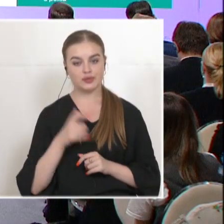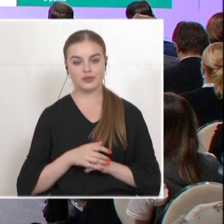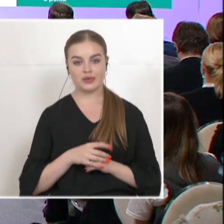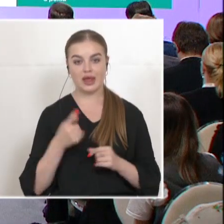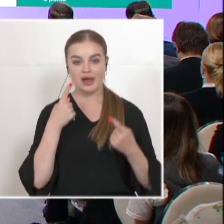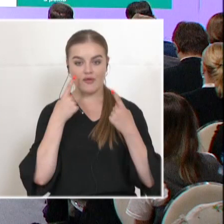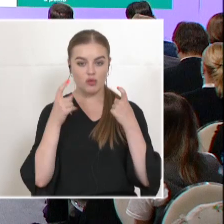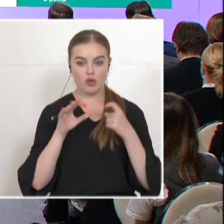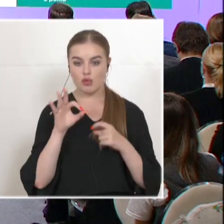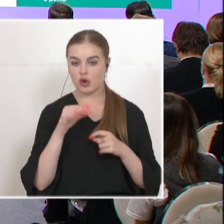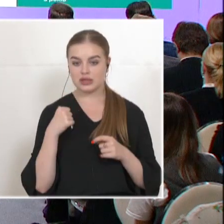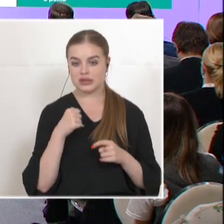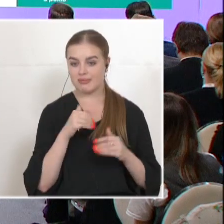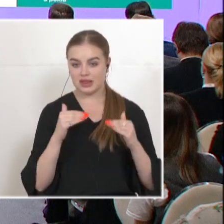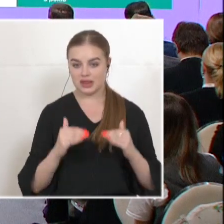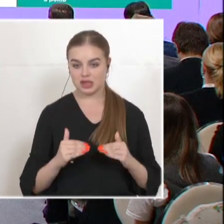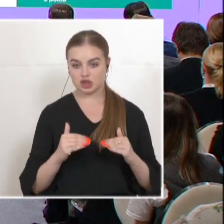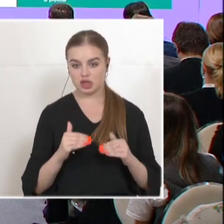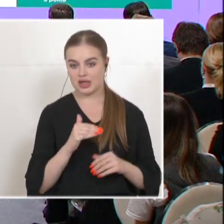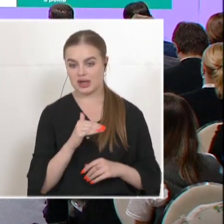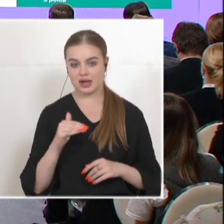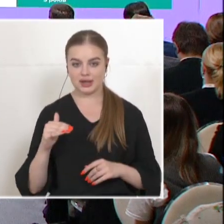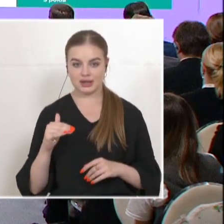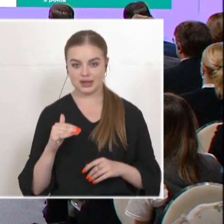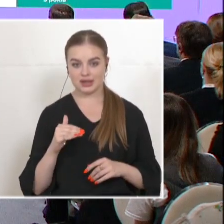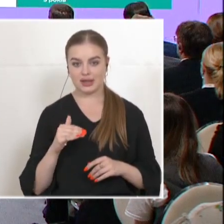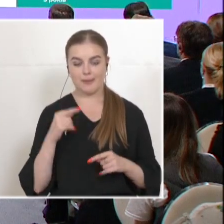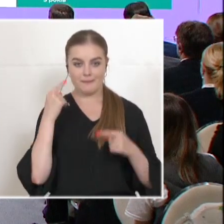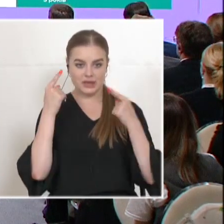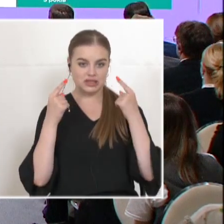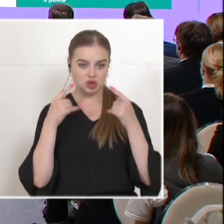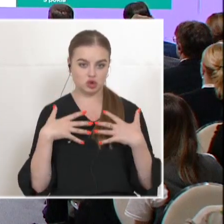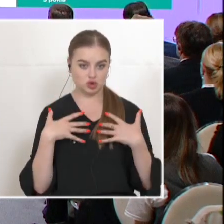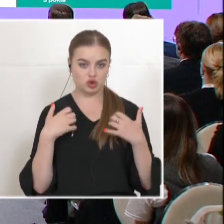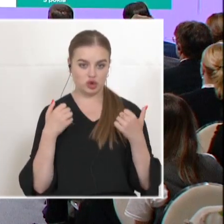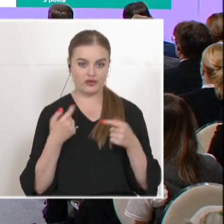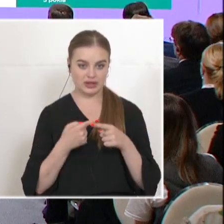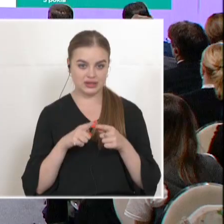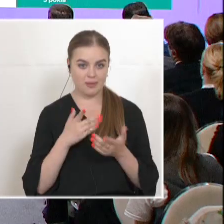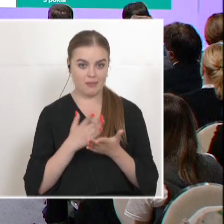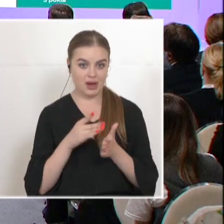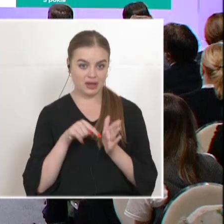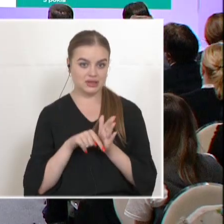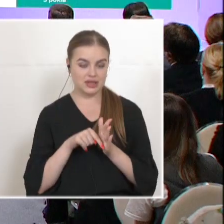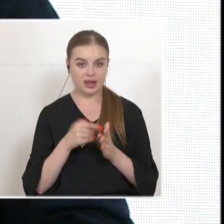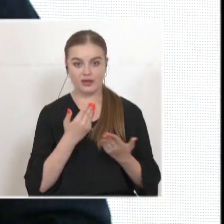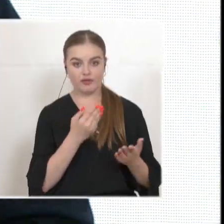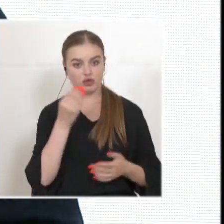інформують про найнижчі рейтинги для психічного здоров'я. Це має сенс, на твою